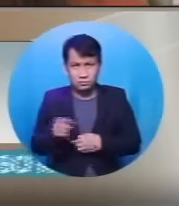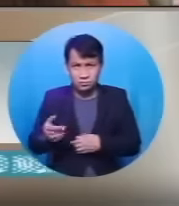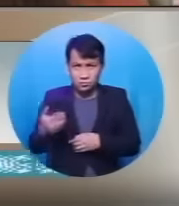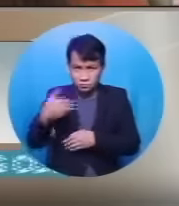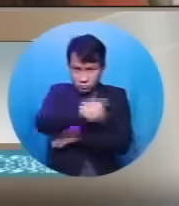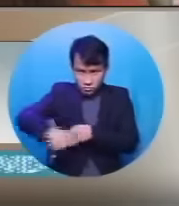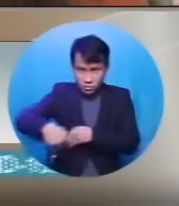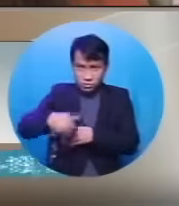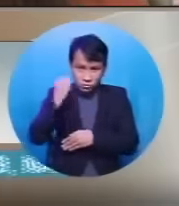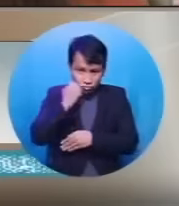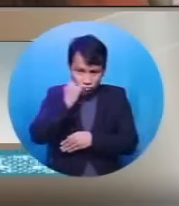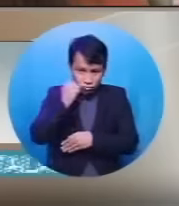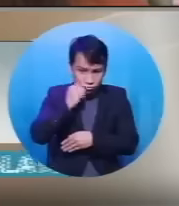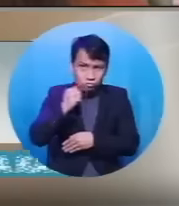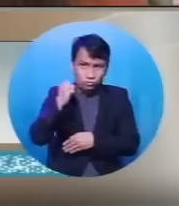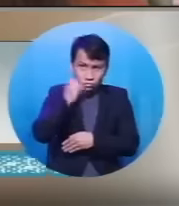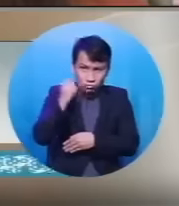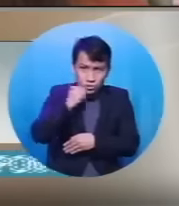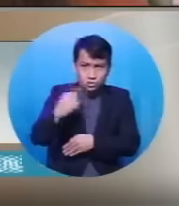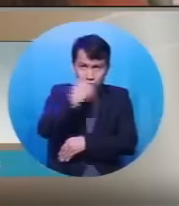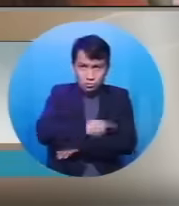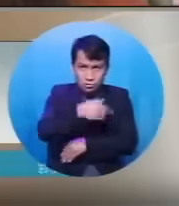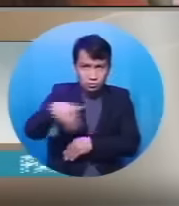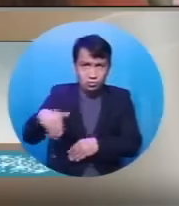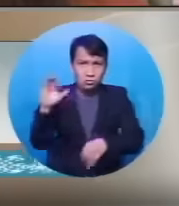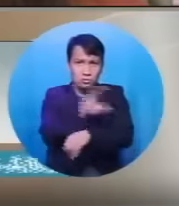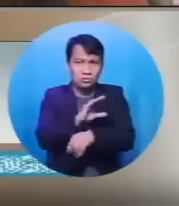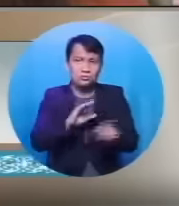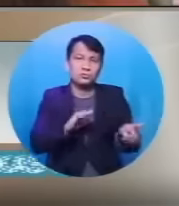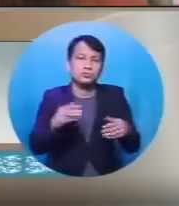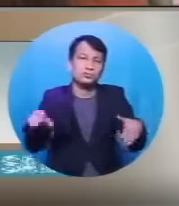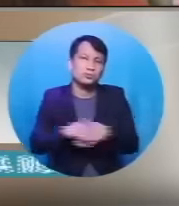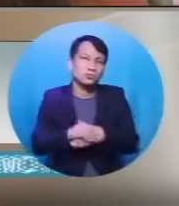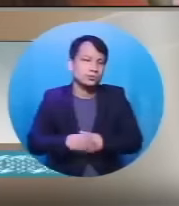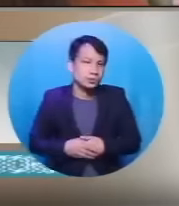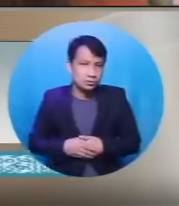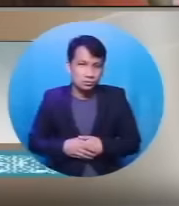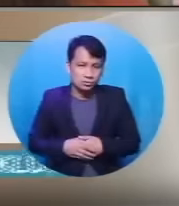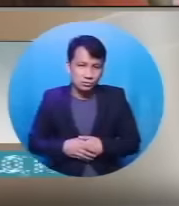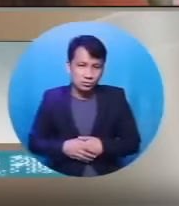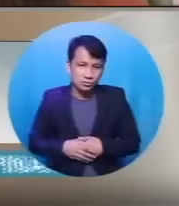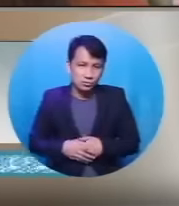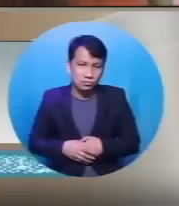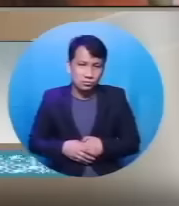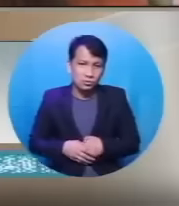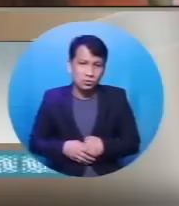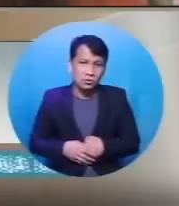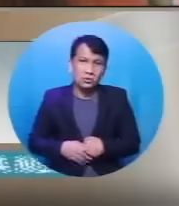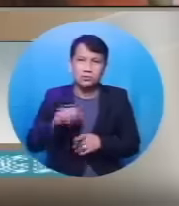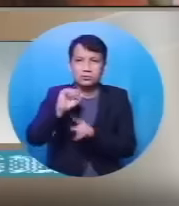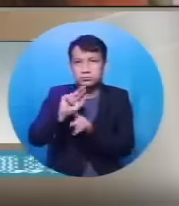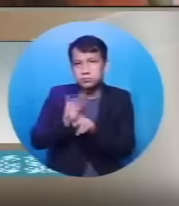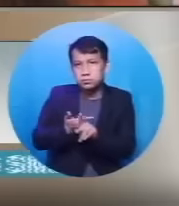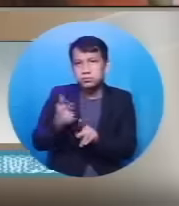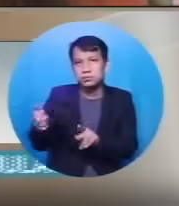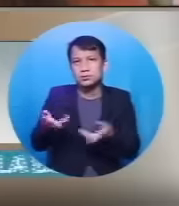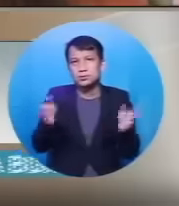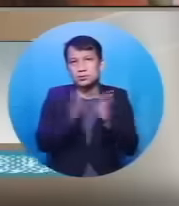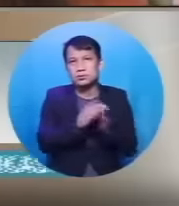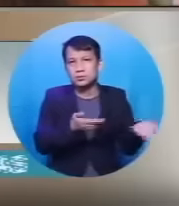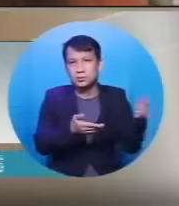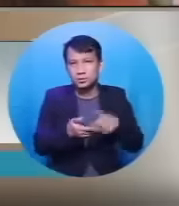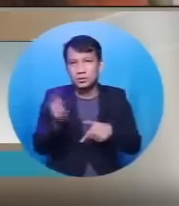kayo nag-away kasi ppw sa mo siyang magpakasal sayo hindi po totoo yun sir Raffy kasi nga po nung nag August 14 po nung nag